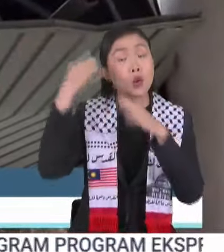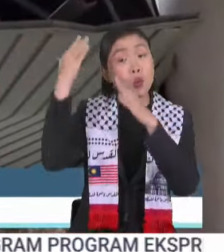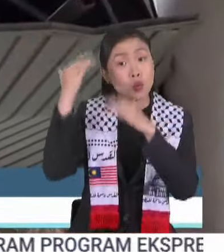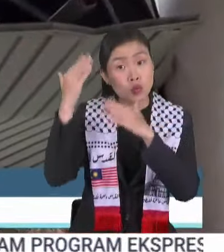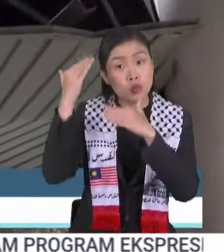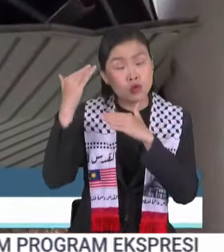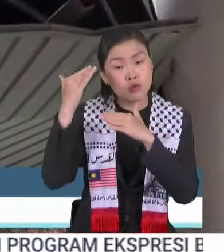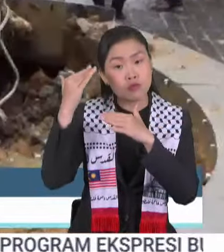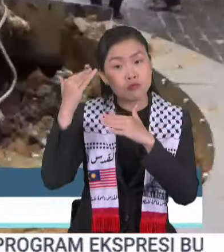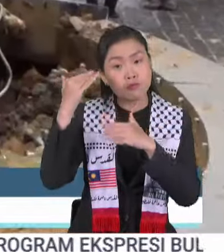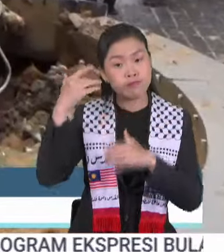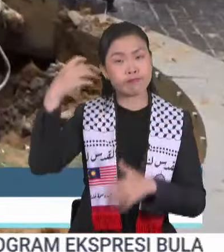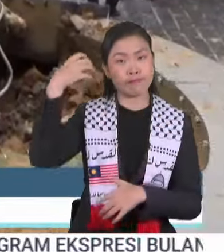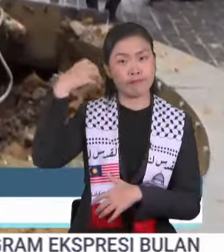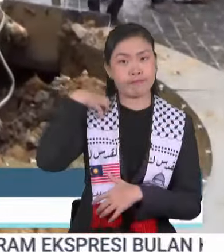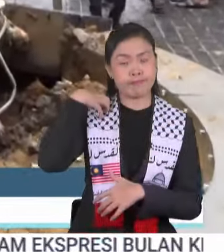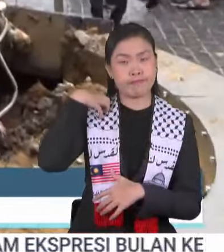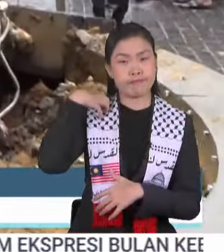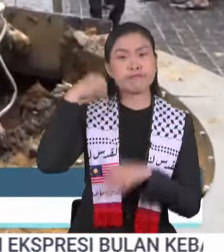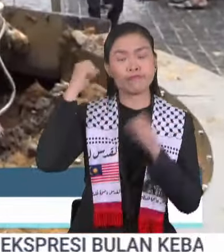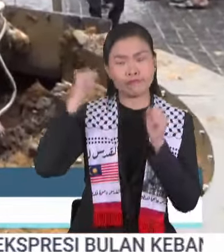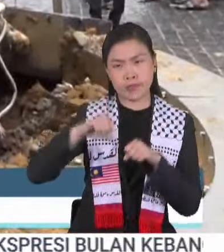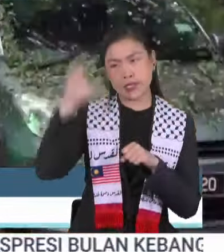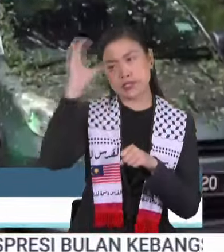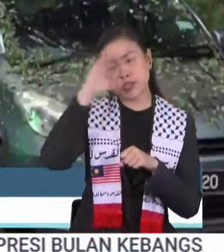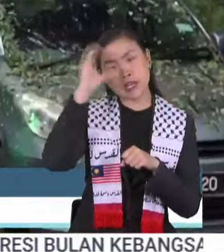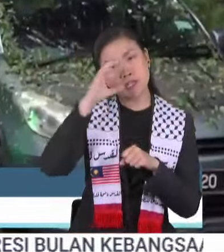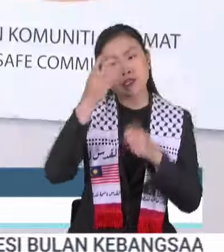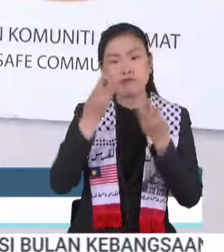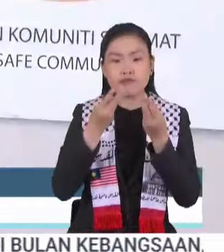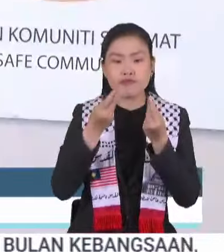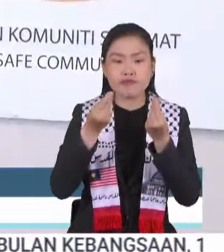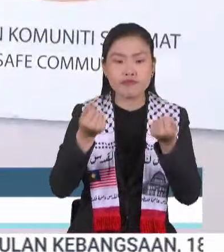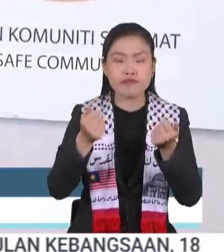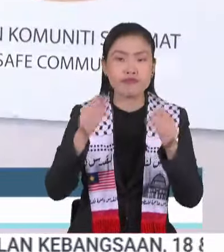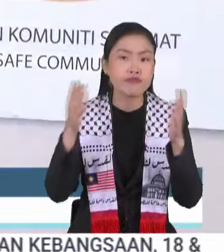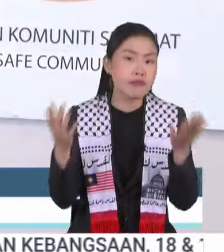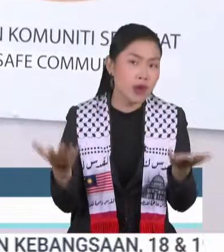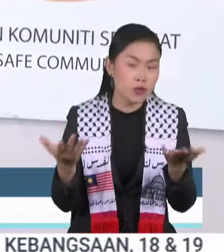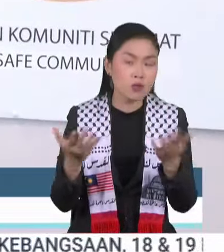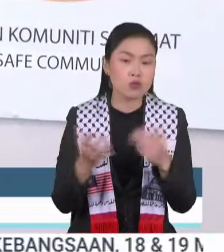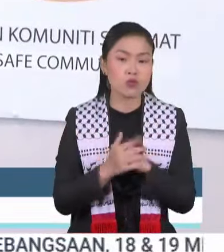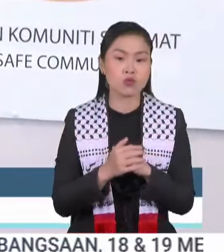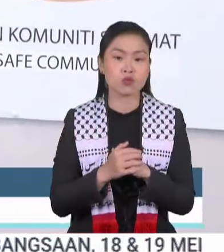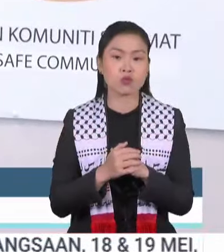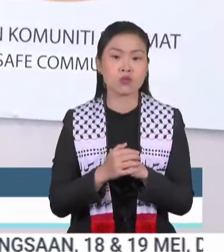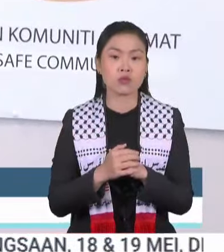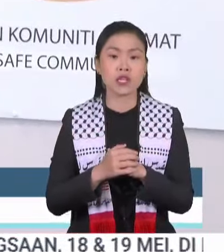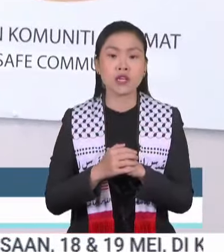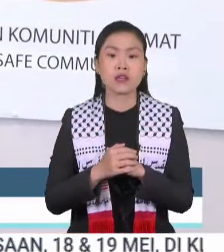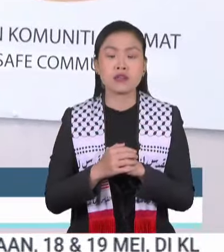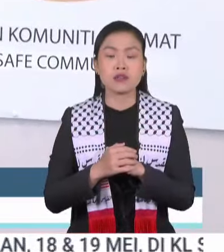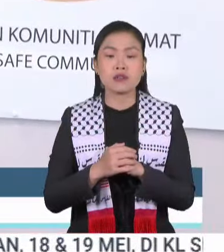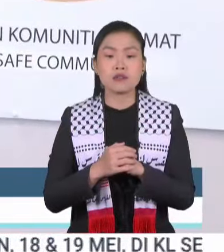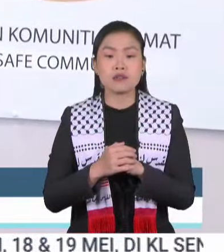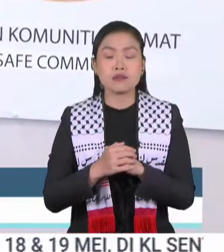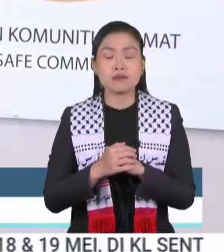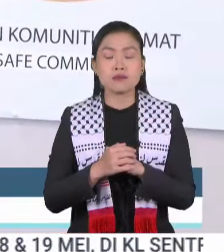pihak berkuasa boleh mencari jalan, mencari ikhtiar lah bagaimanalah boleh